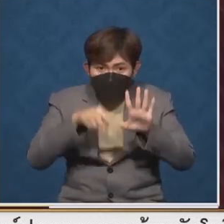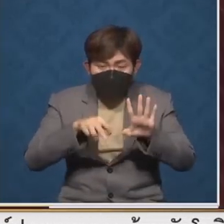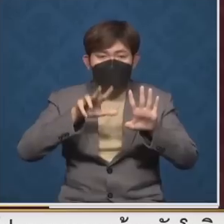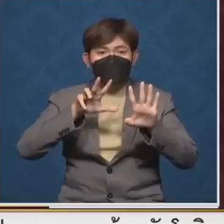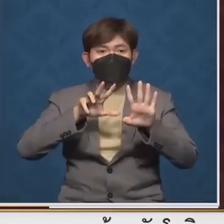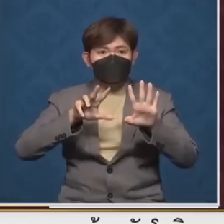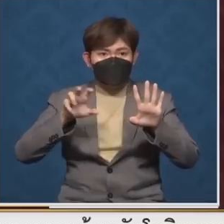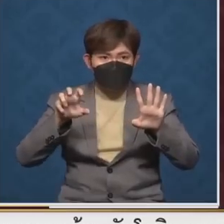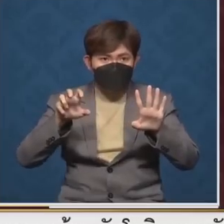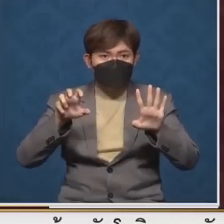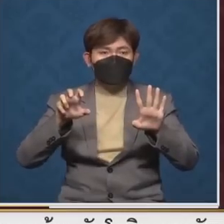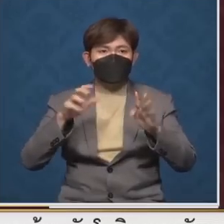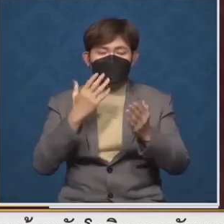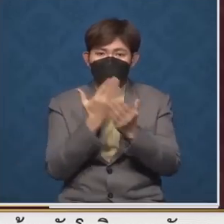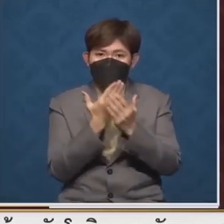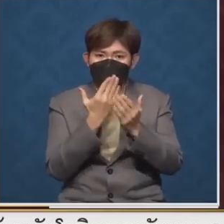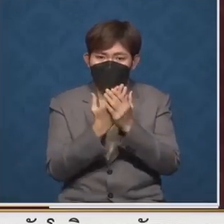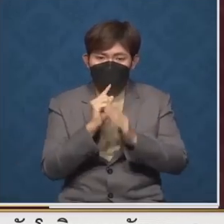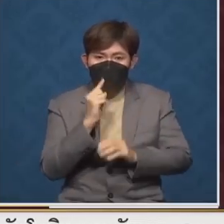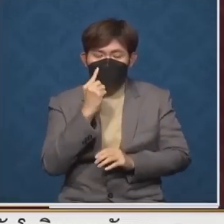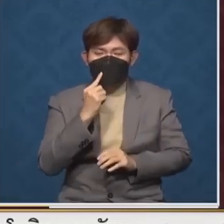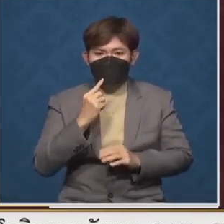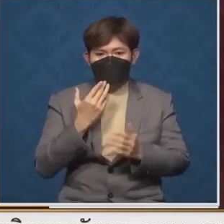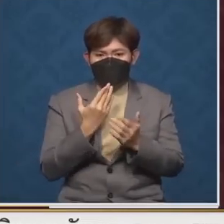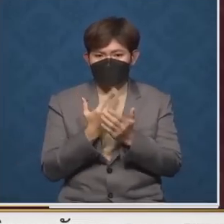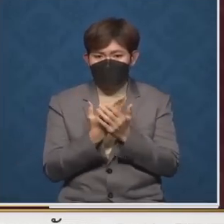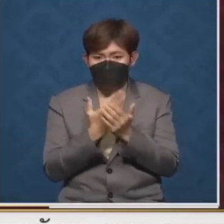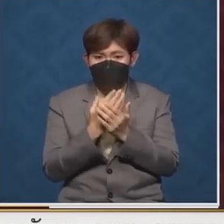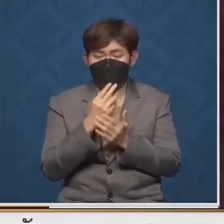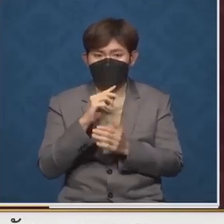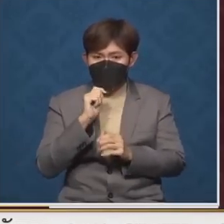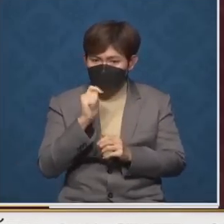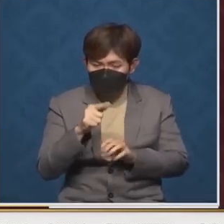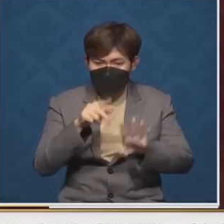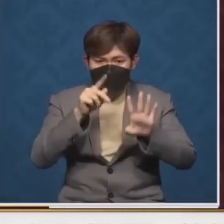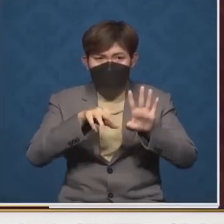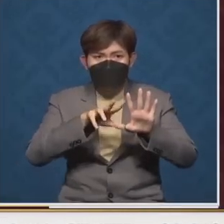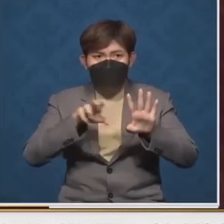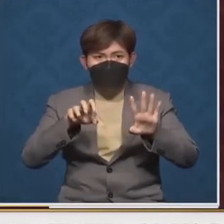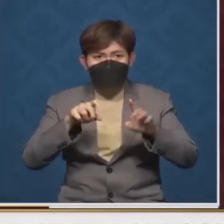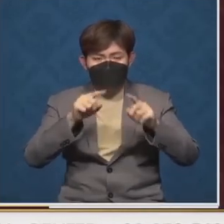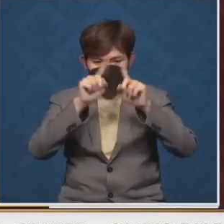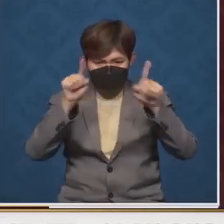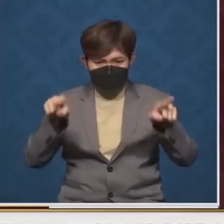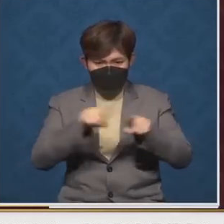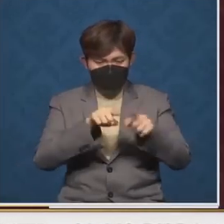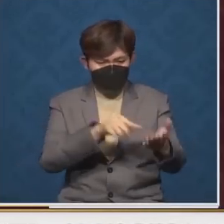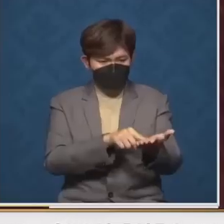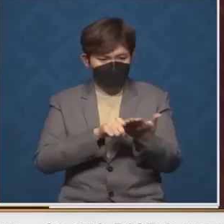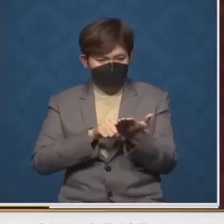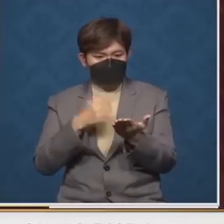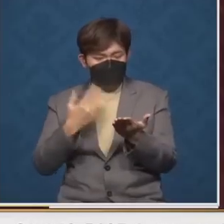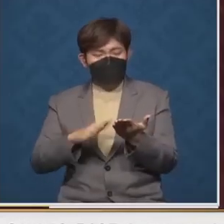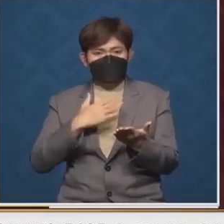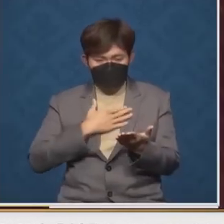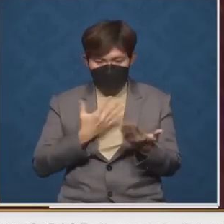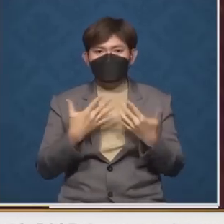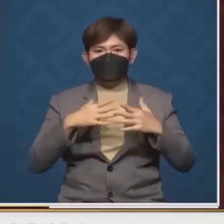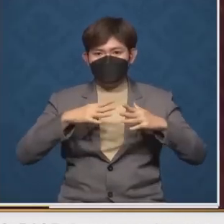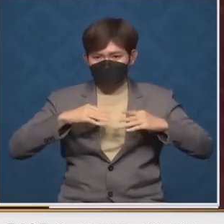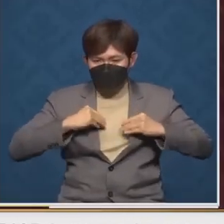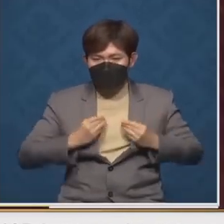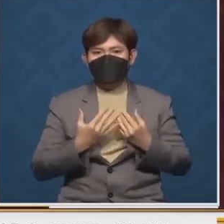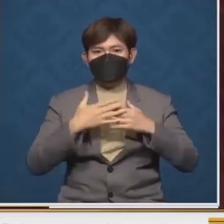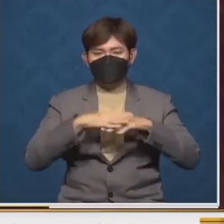4,300 บาท ภาพย recomend มีเช้อโควิหรอไม่เขาตองเอาใบอยนี้มา ผม นองลวประชุมกเขา